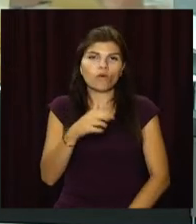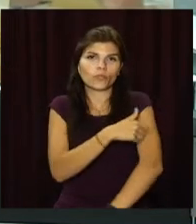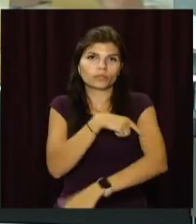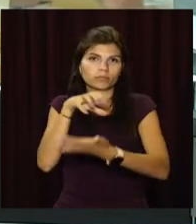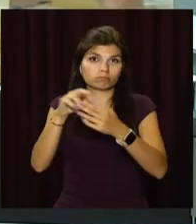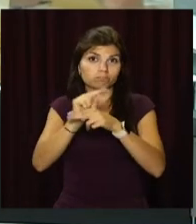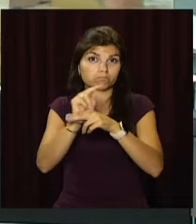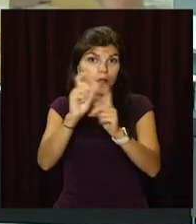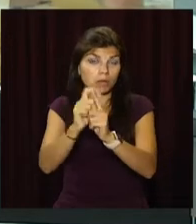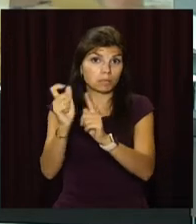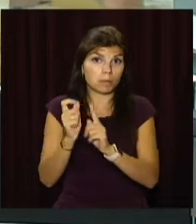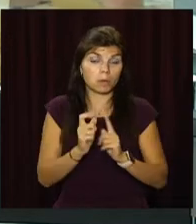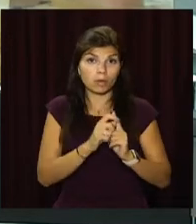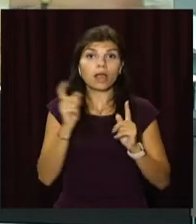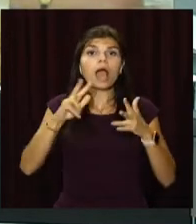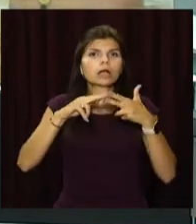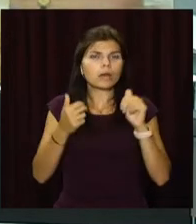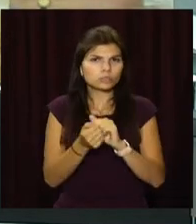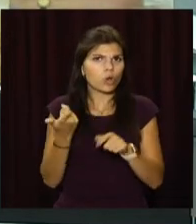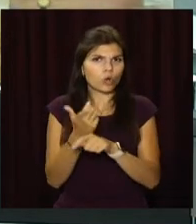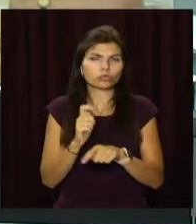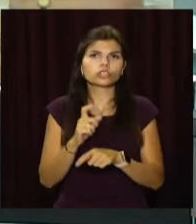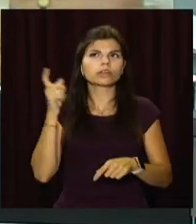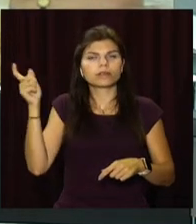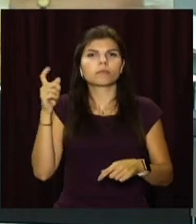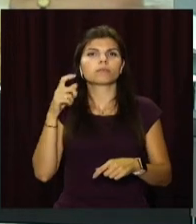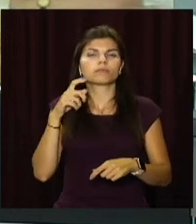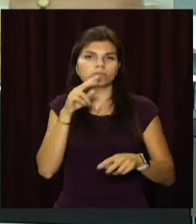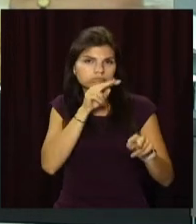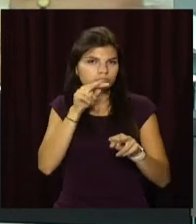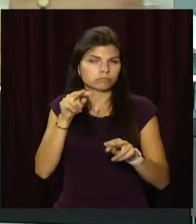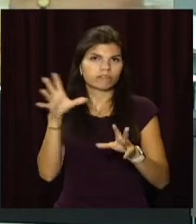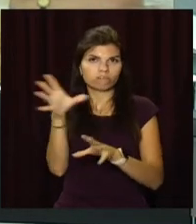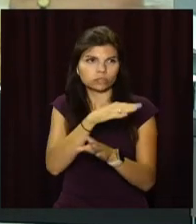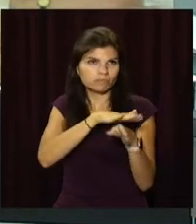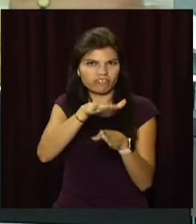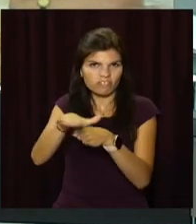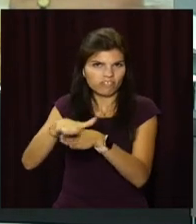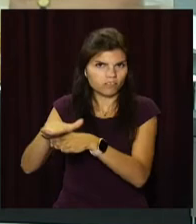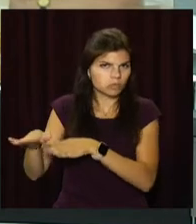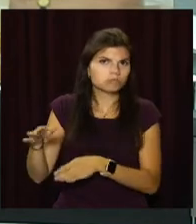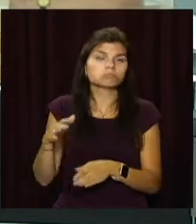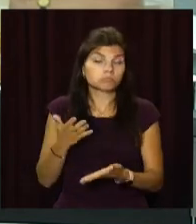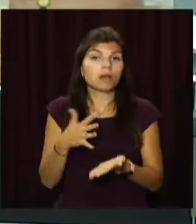на важливих об'єктах Кам'янського під пильним контролем міської влади. На якому етапі роботи – далі в сюжеті.